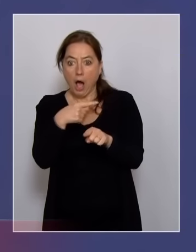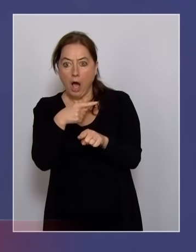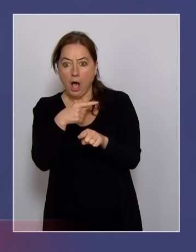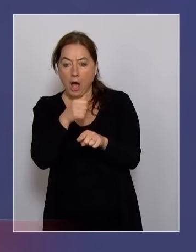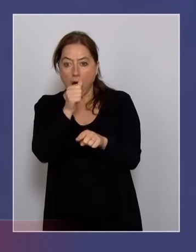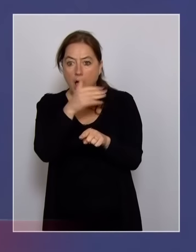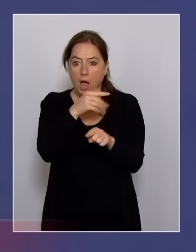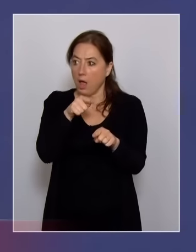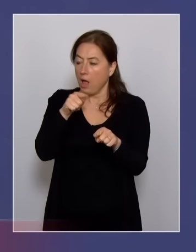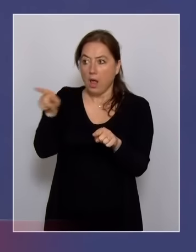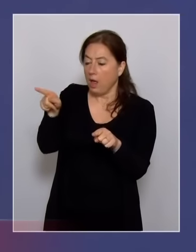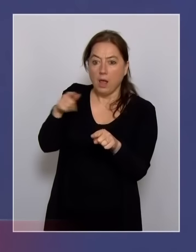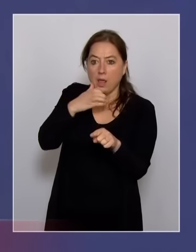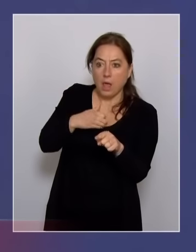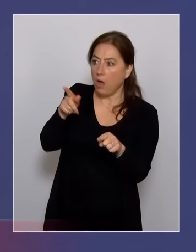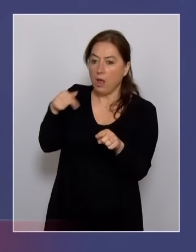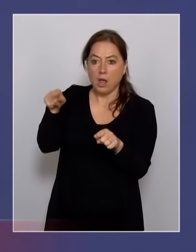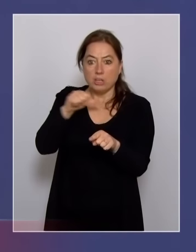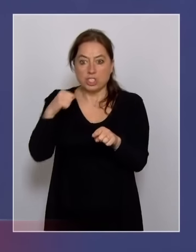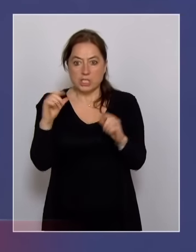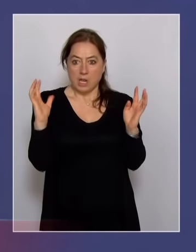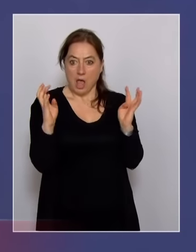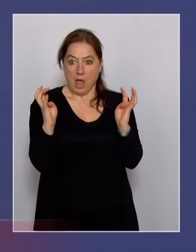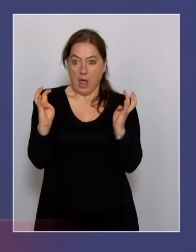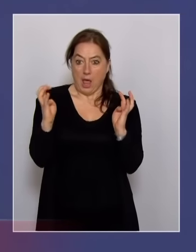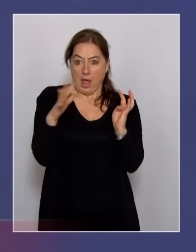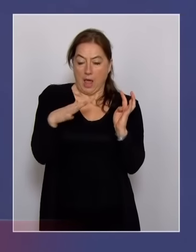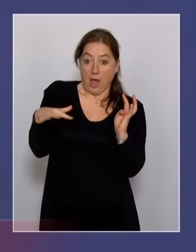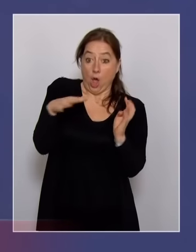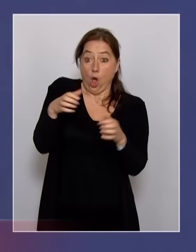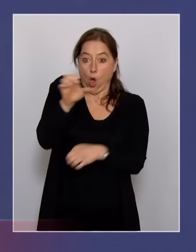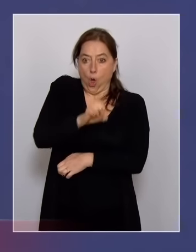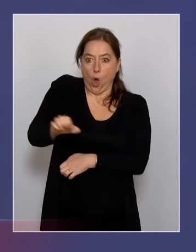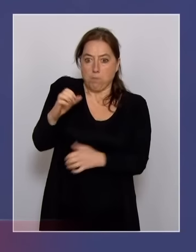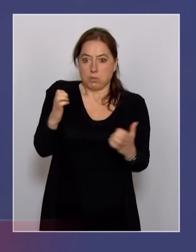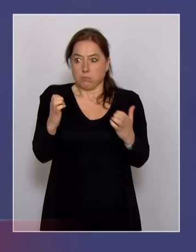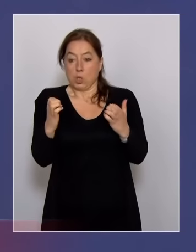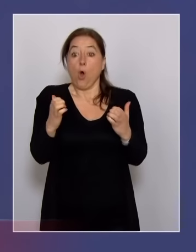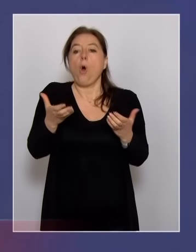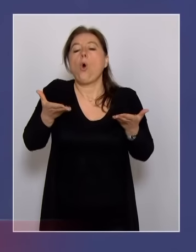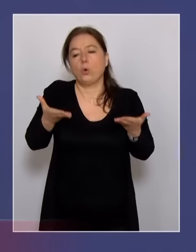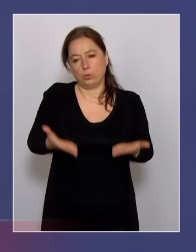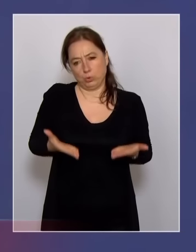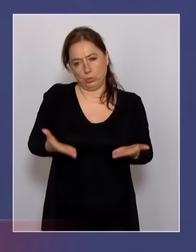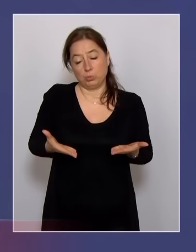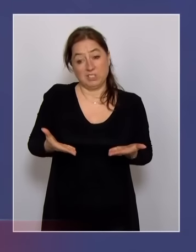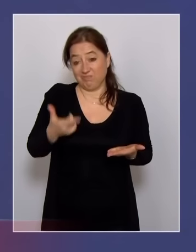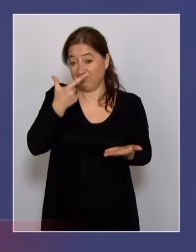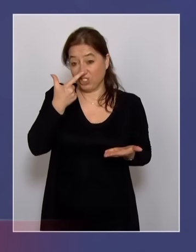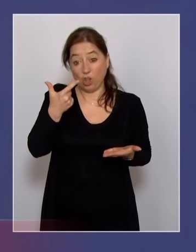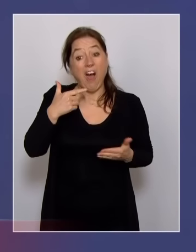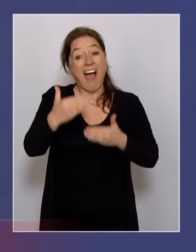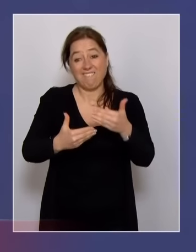poussée par nombre de ces puissances à ses frontières et parfois en son sein. Et donc, oui, nous sommes aujourd'hui encore trop lents,